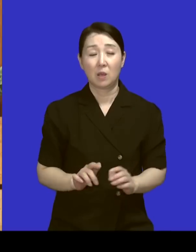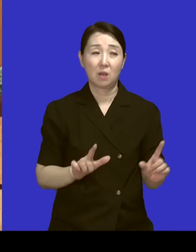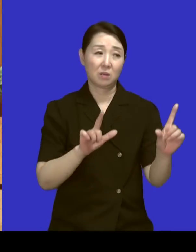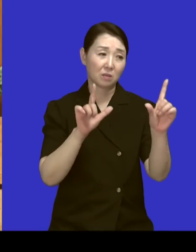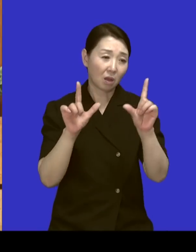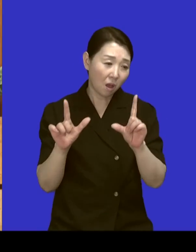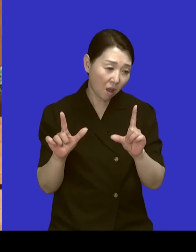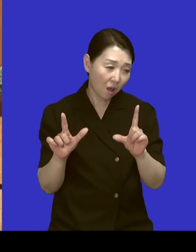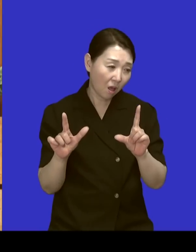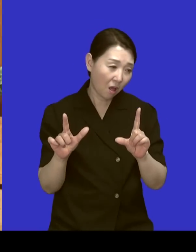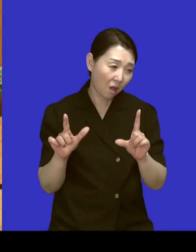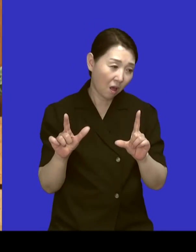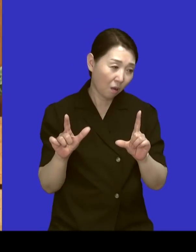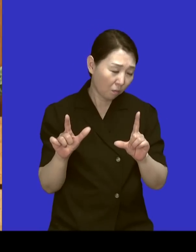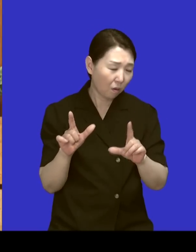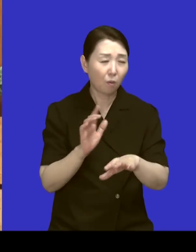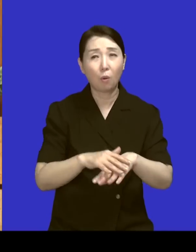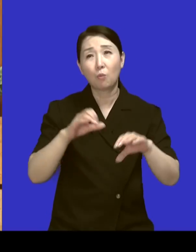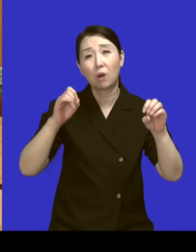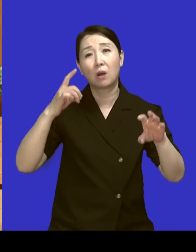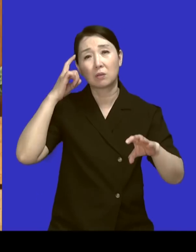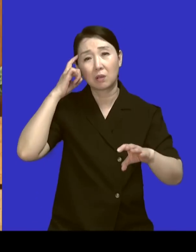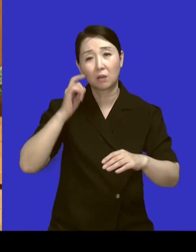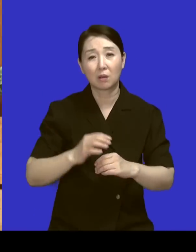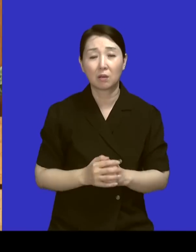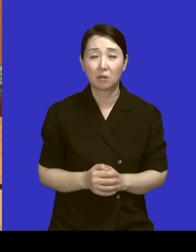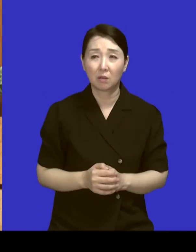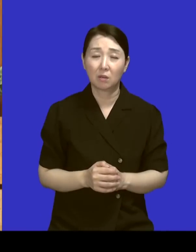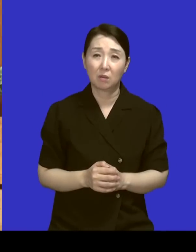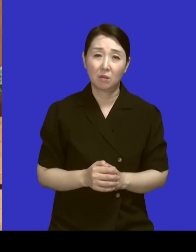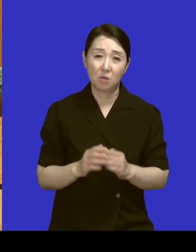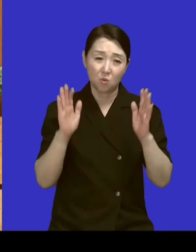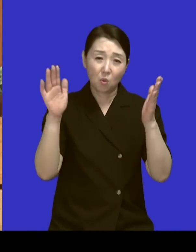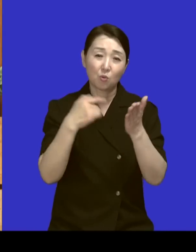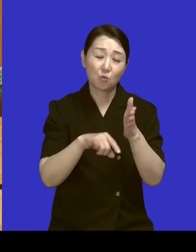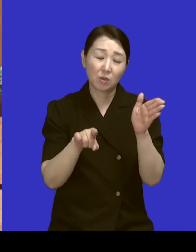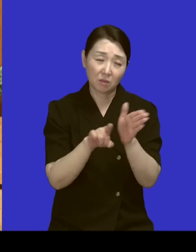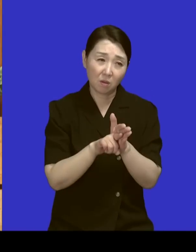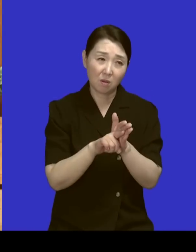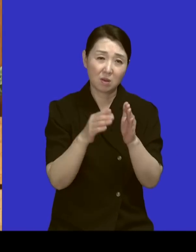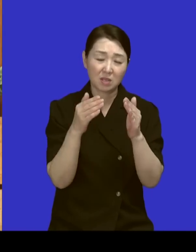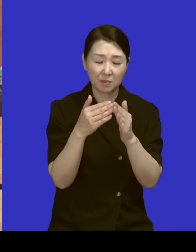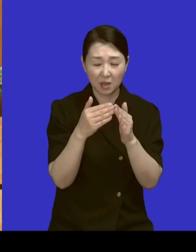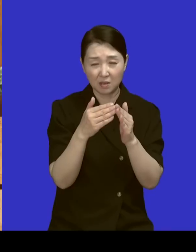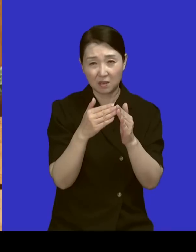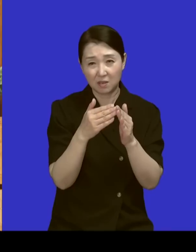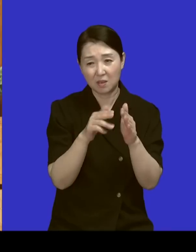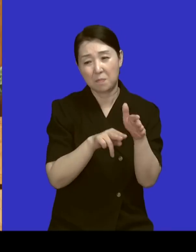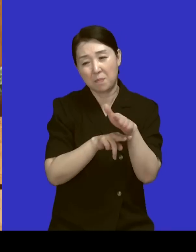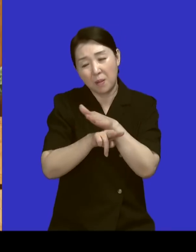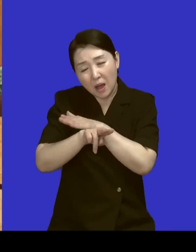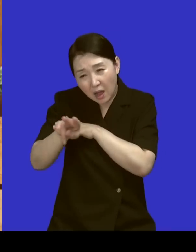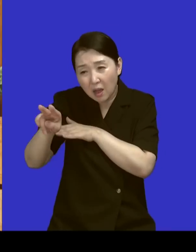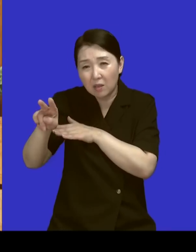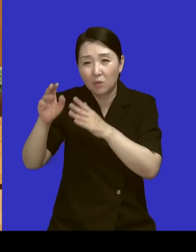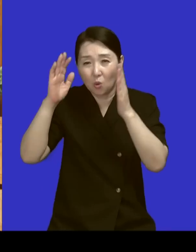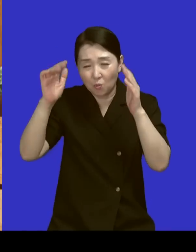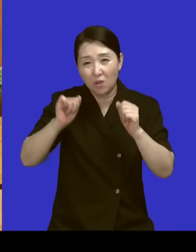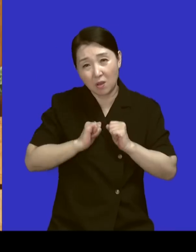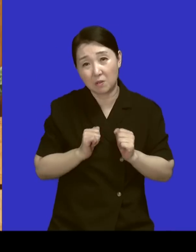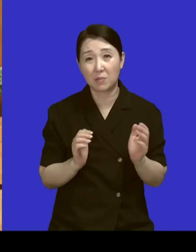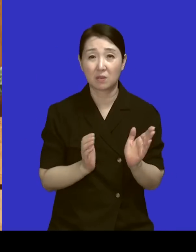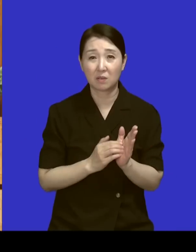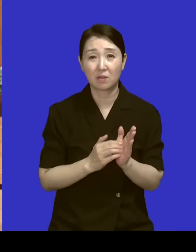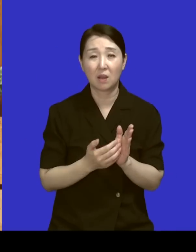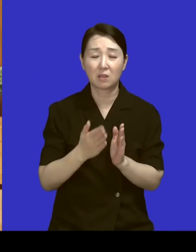되게 허무하고 그렇더라고요. 아니 공부를 위해서 기출까지 나와서 이렇게 고생을 했는데 얼마나 그 예민한 시기에 그 심적으로